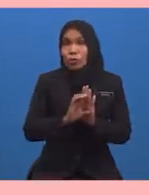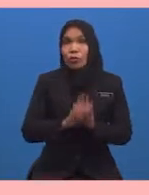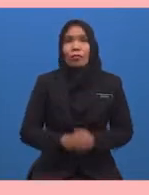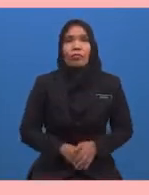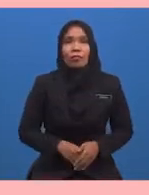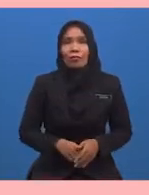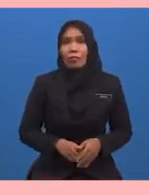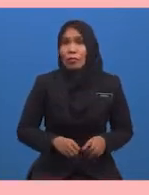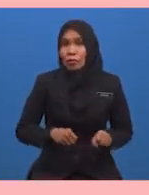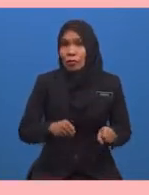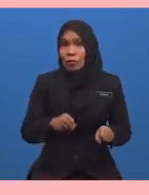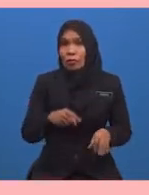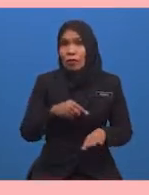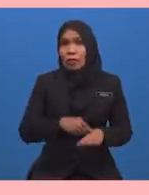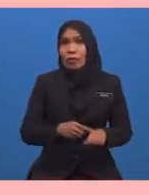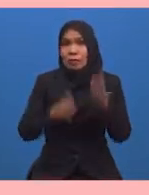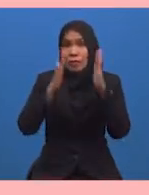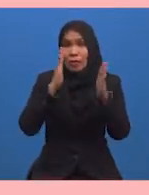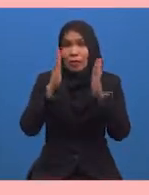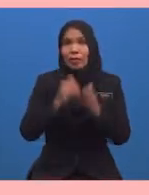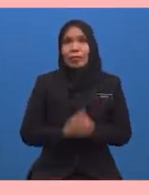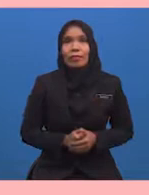antara negeri?